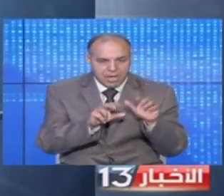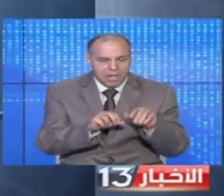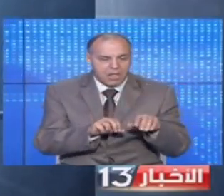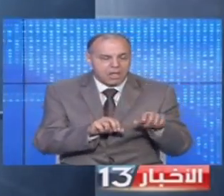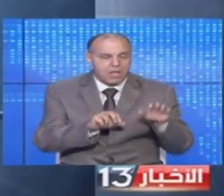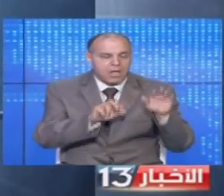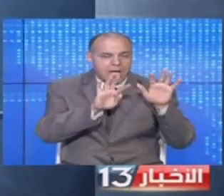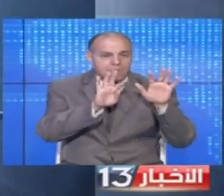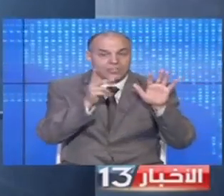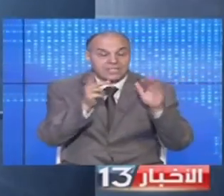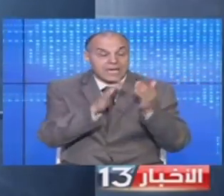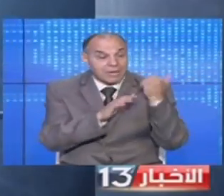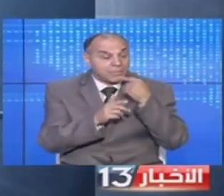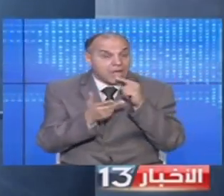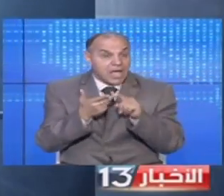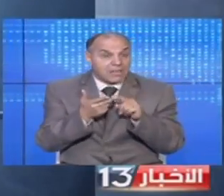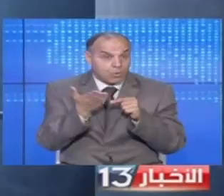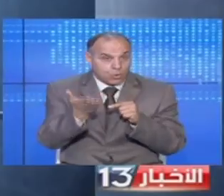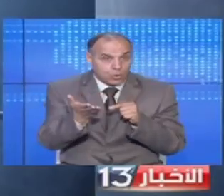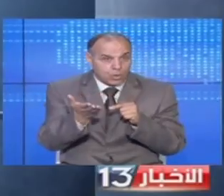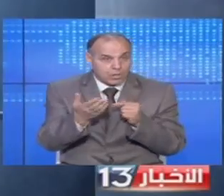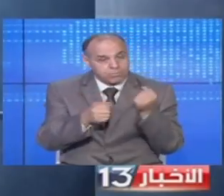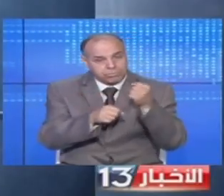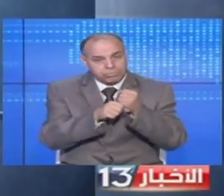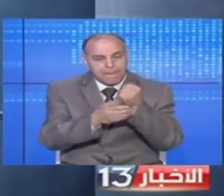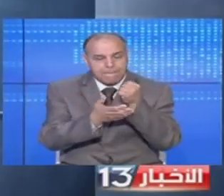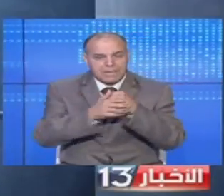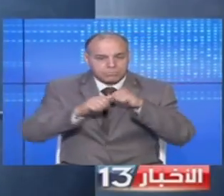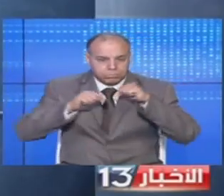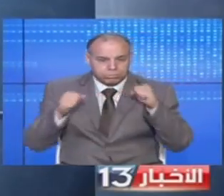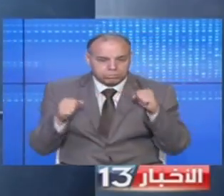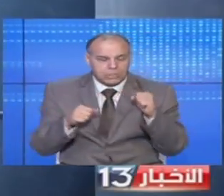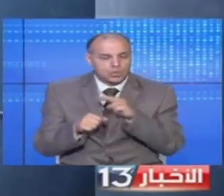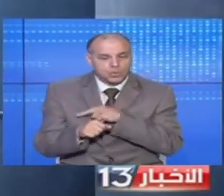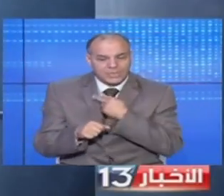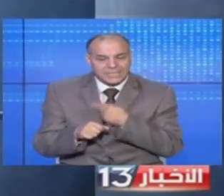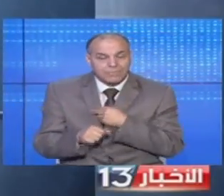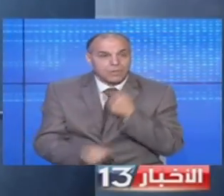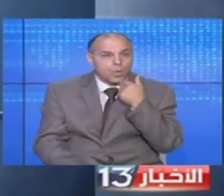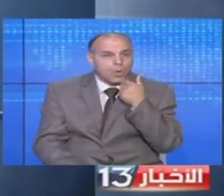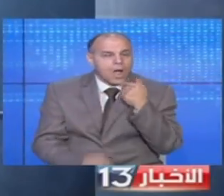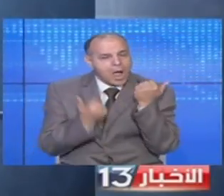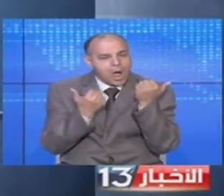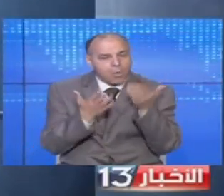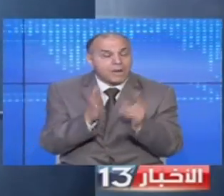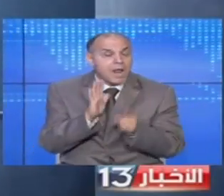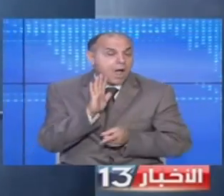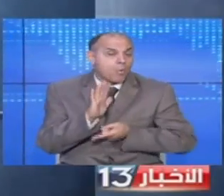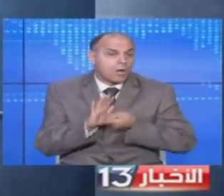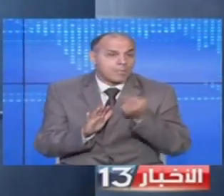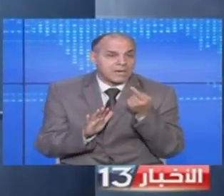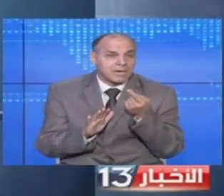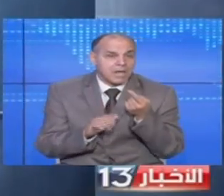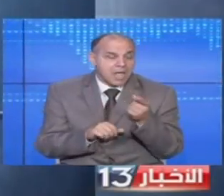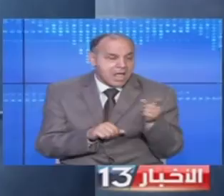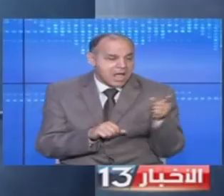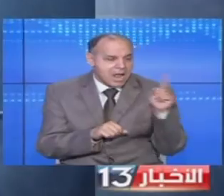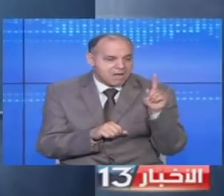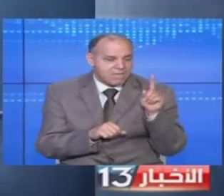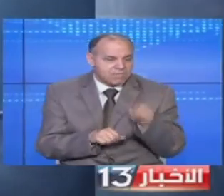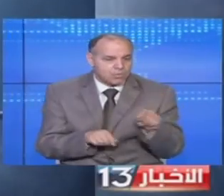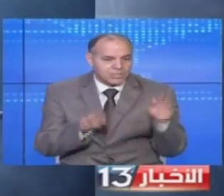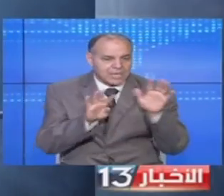وتسعين وانما انشاها البنك المركزي السويسري ومنحت لاول مره عام الف